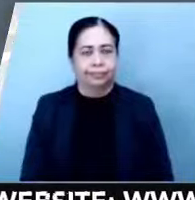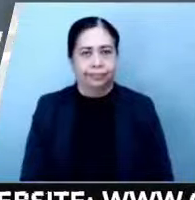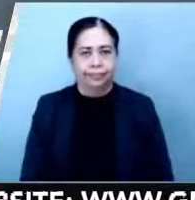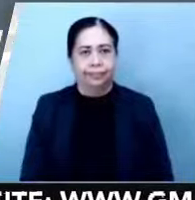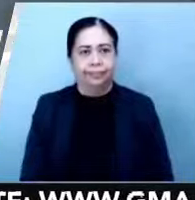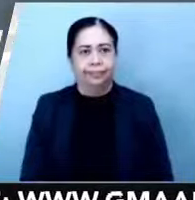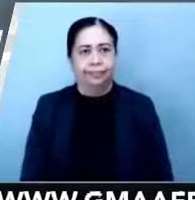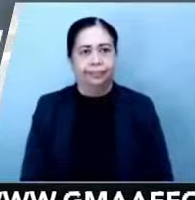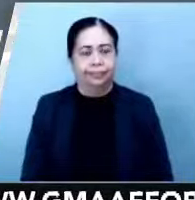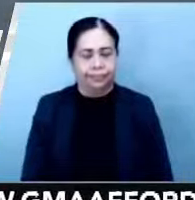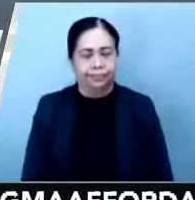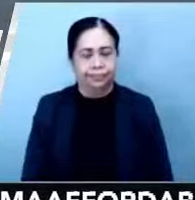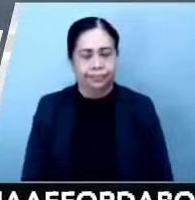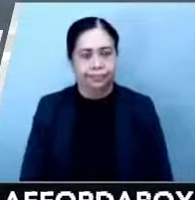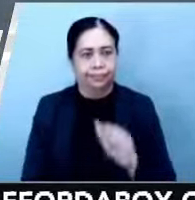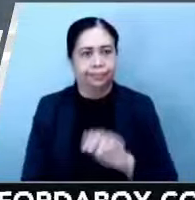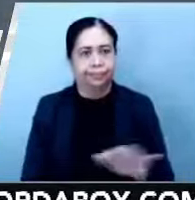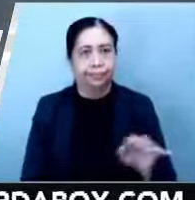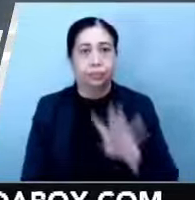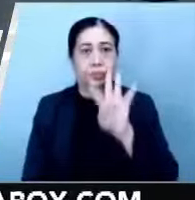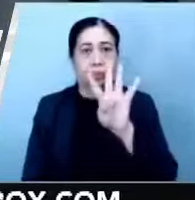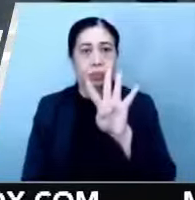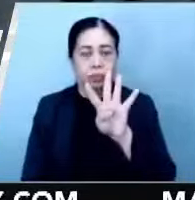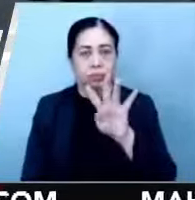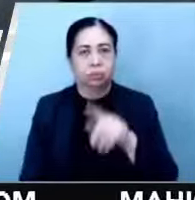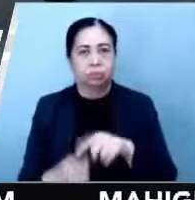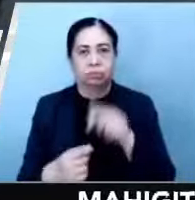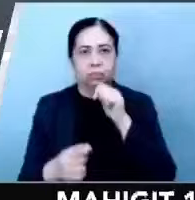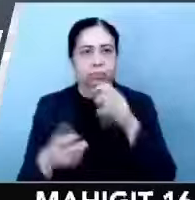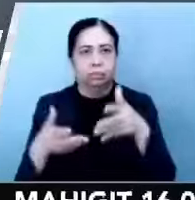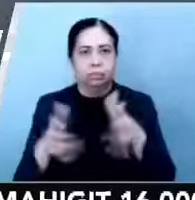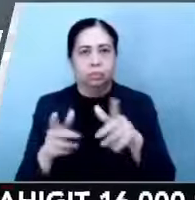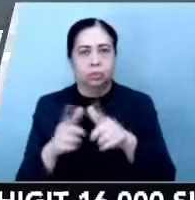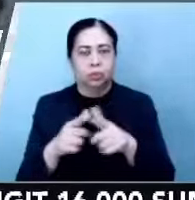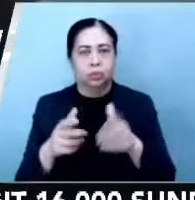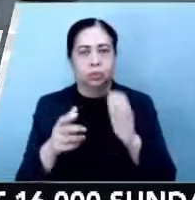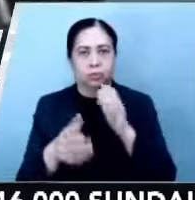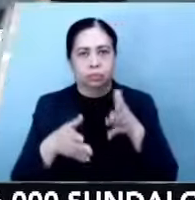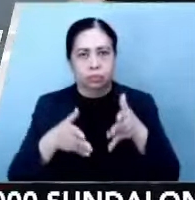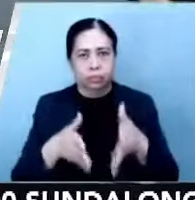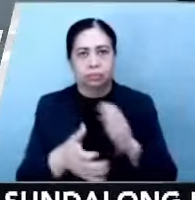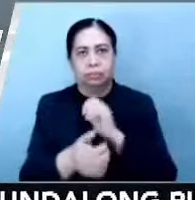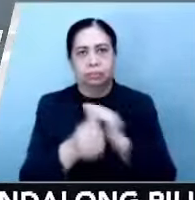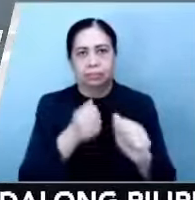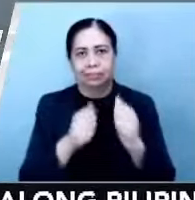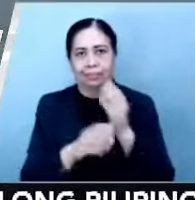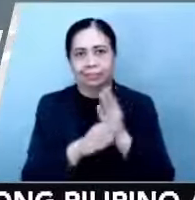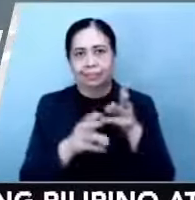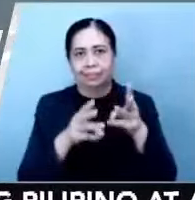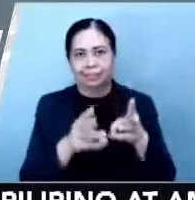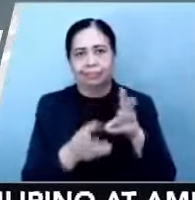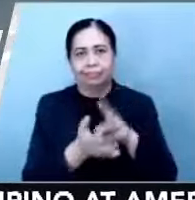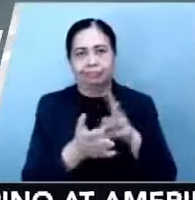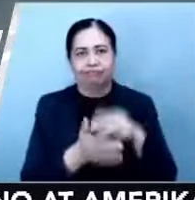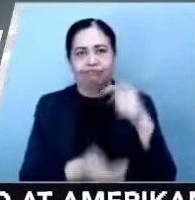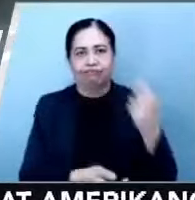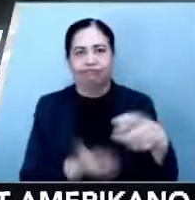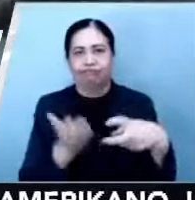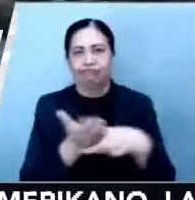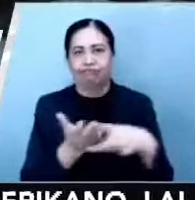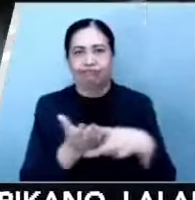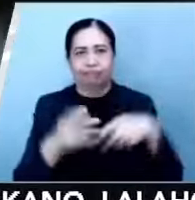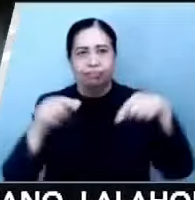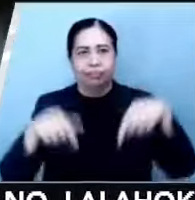Gang, good morning. Apat na motorista na hindi otorisadong dumaan sa EDSA busway ang natikitan na mga operatiba ng SAIC sa operasyon nila sa